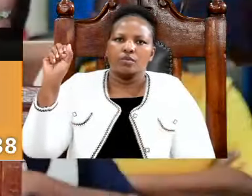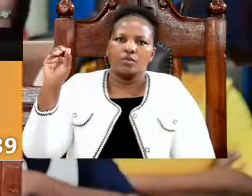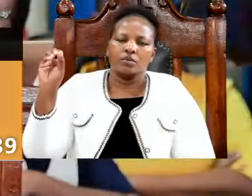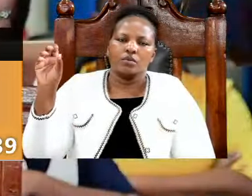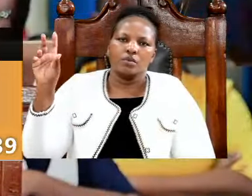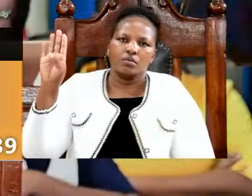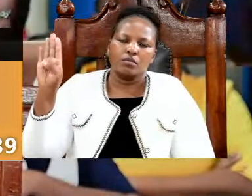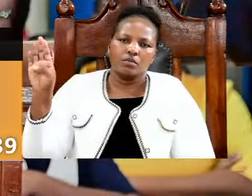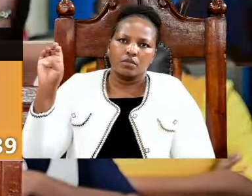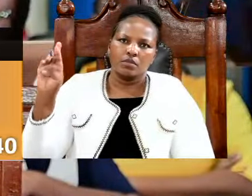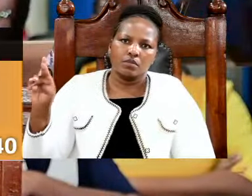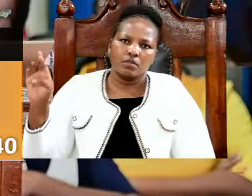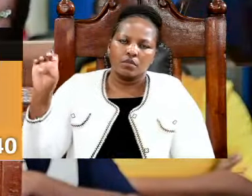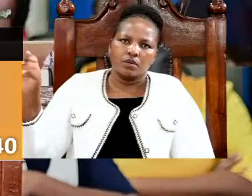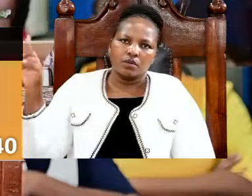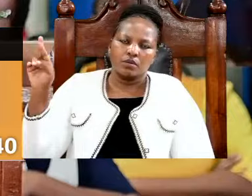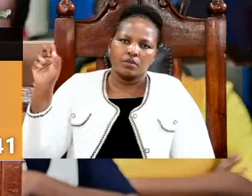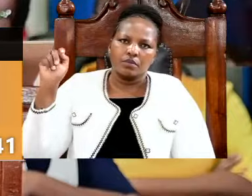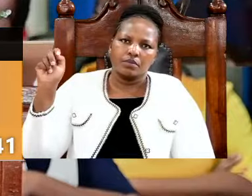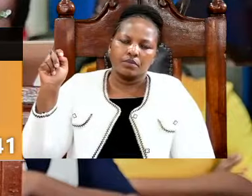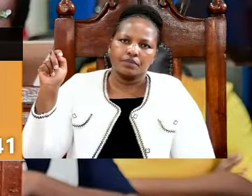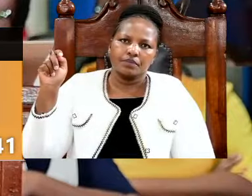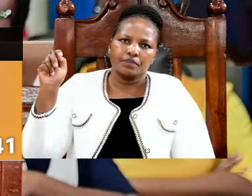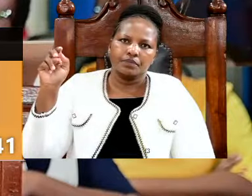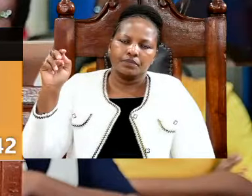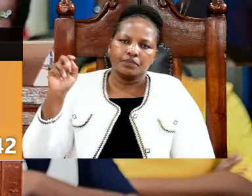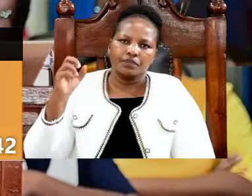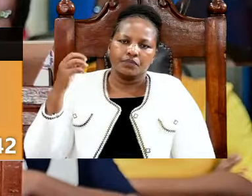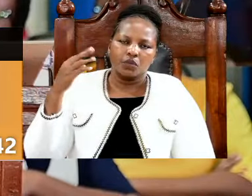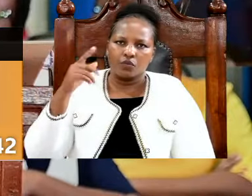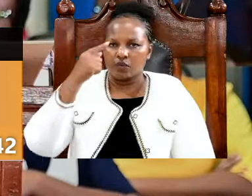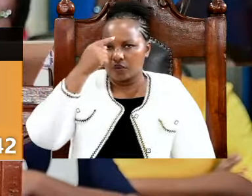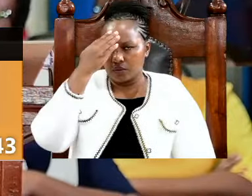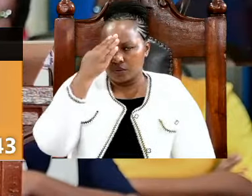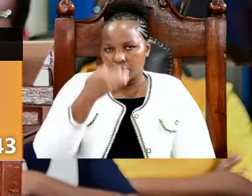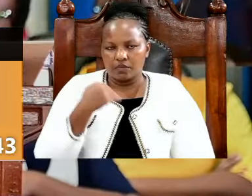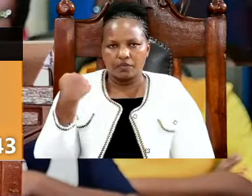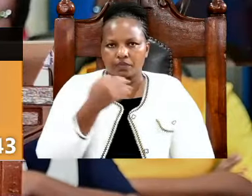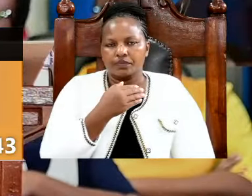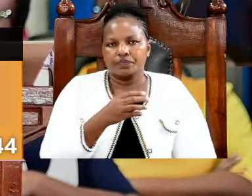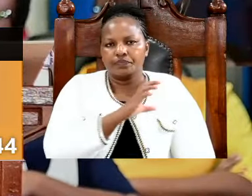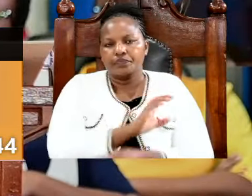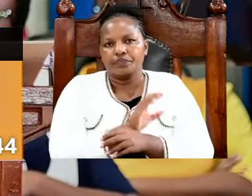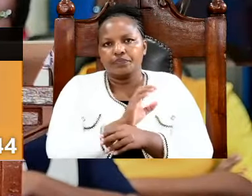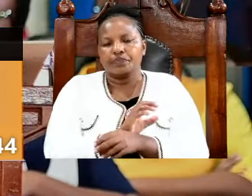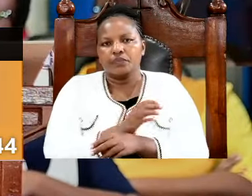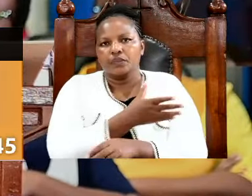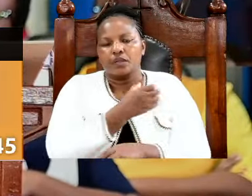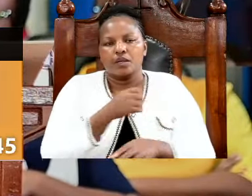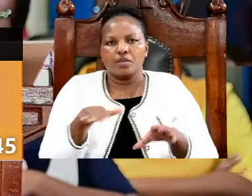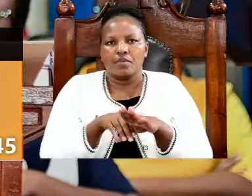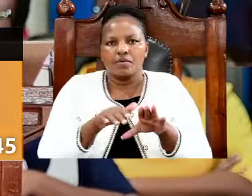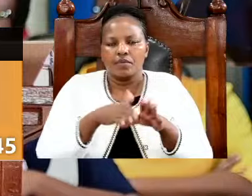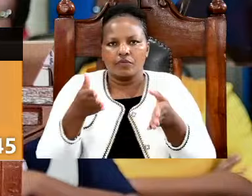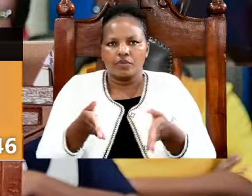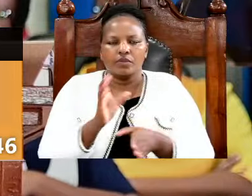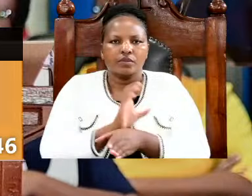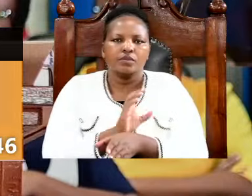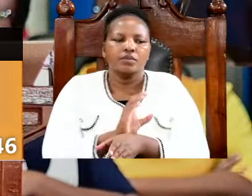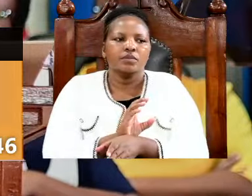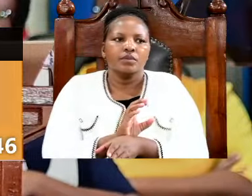Morore wa Our Lady of Visitation Catholic Church na Paris Wagithira Mwangi wa PCA Bahati Mateus